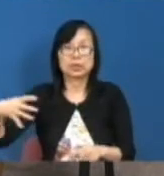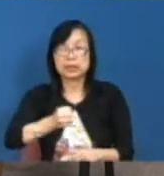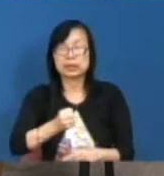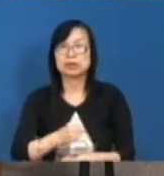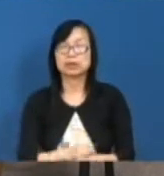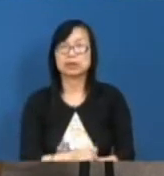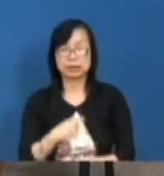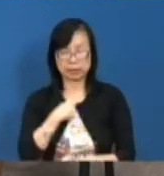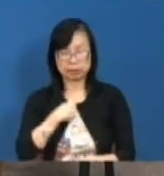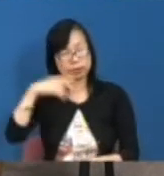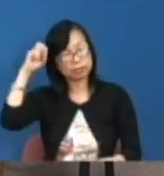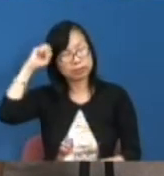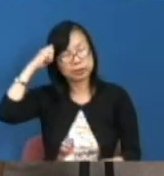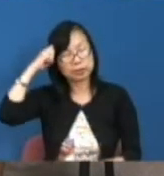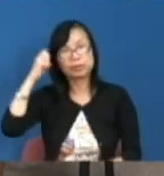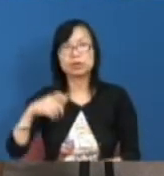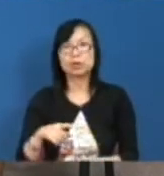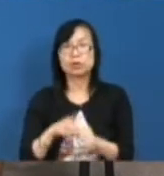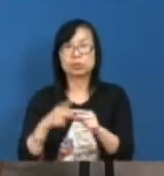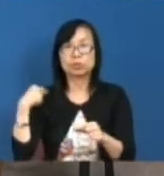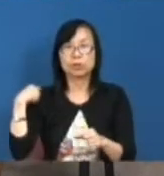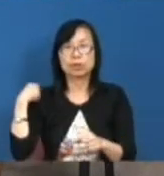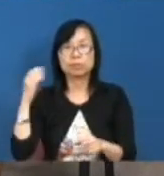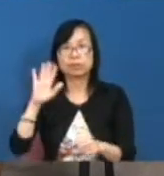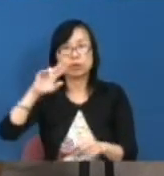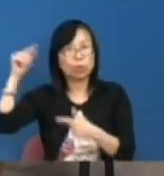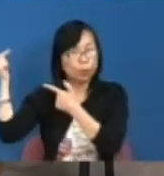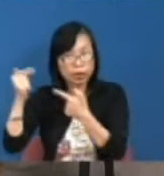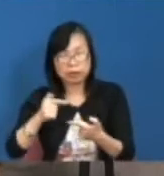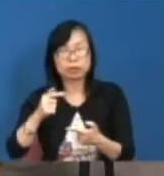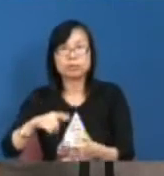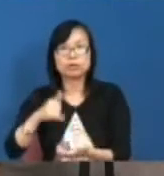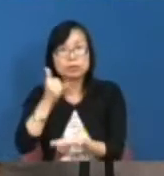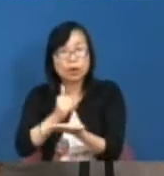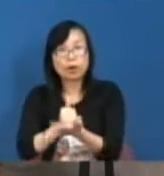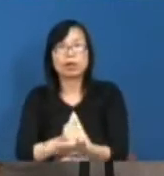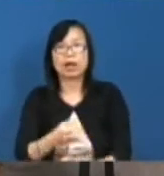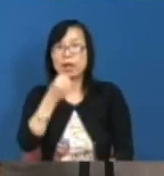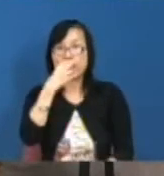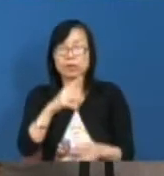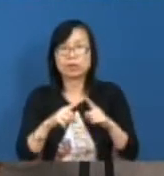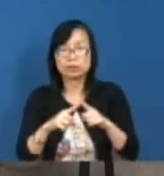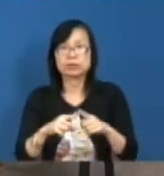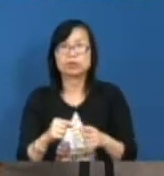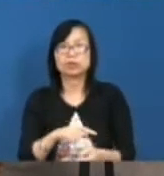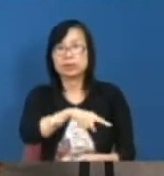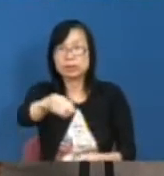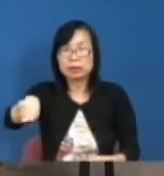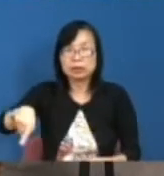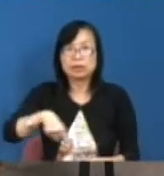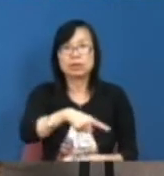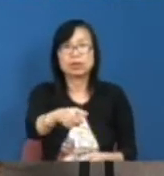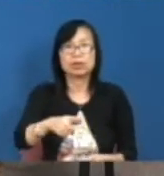要諗到一樣嘢，就係話共產黨第一唔係永世長存。香港的角色在香港搞的本土民運是會影響